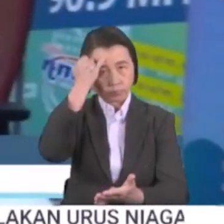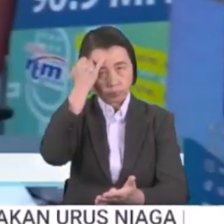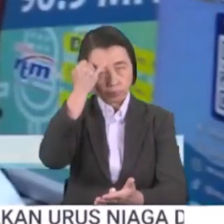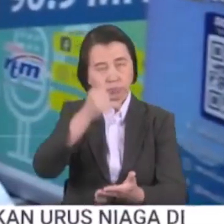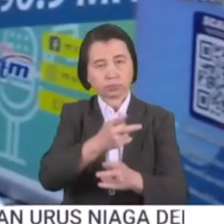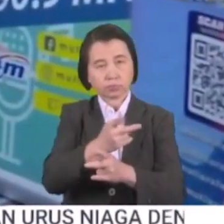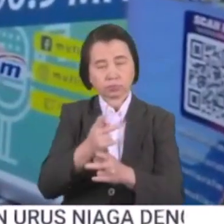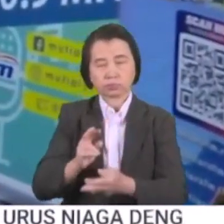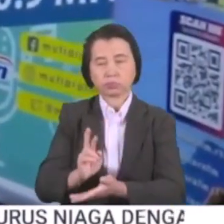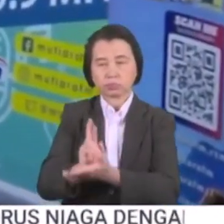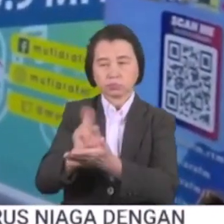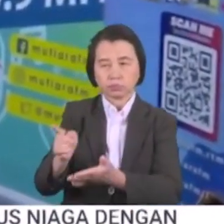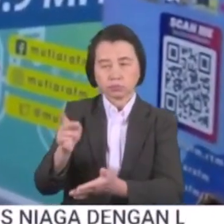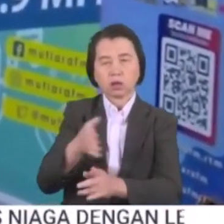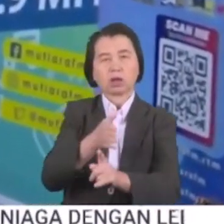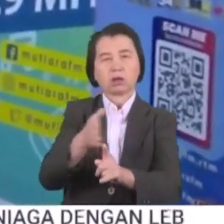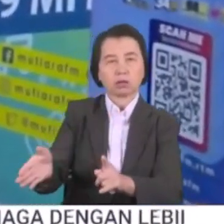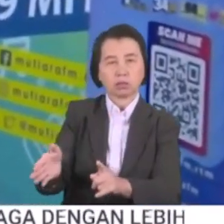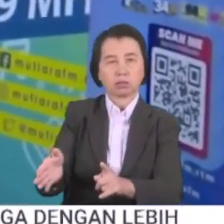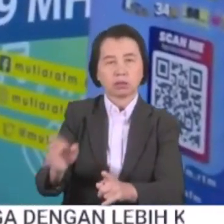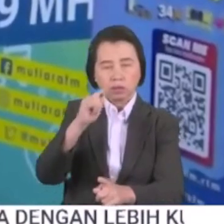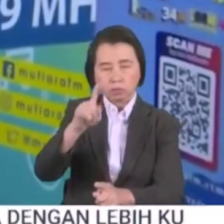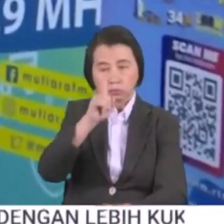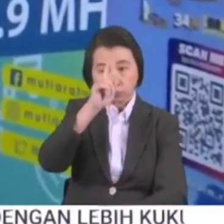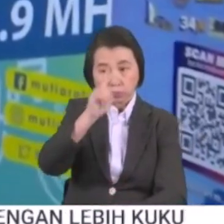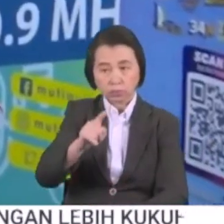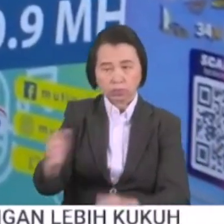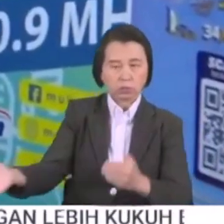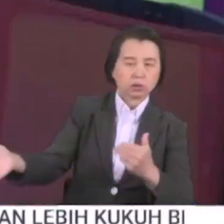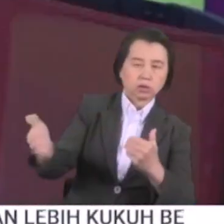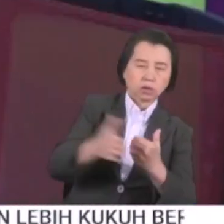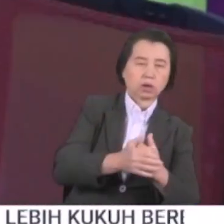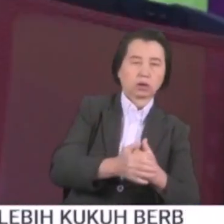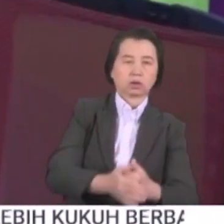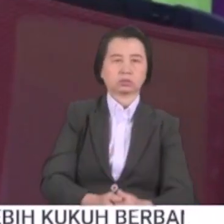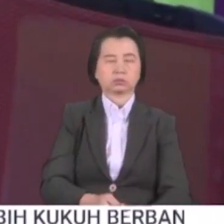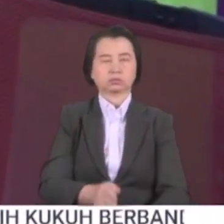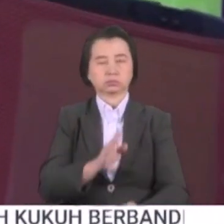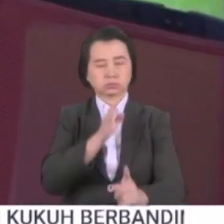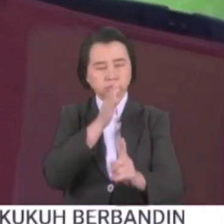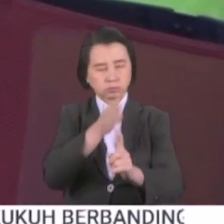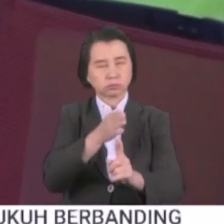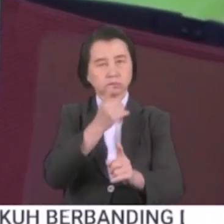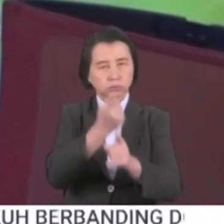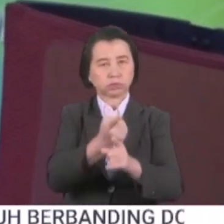sesi pemulihan kepada mereka yang terpesong bagi memastikan kembali ke pangkal jalan.